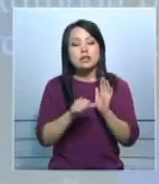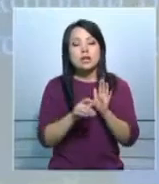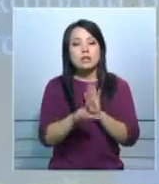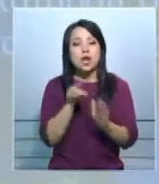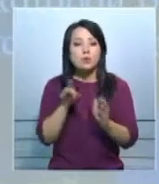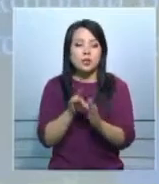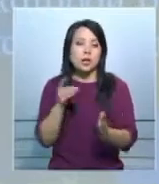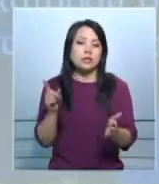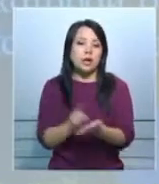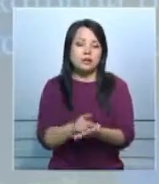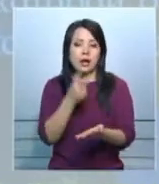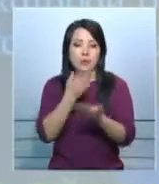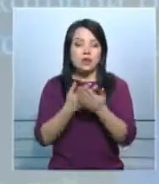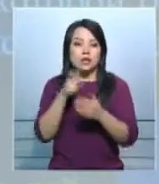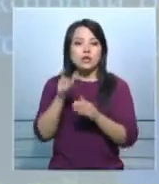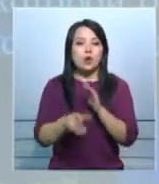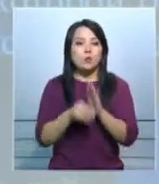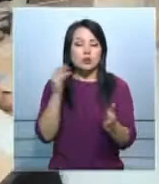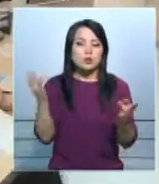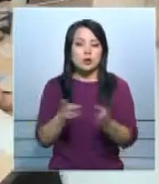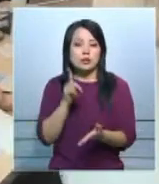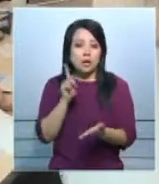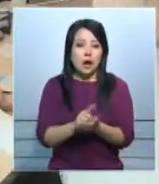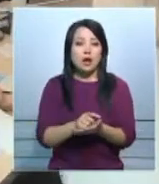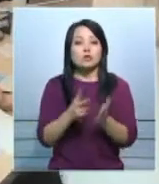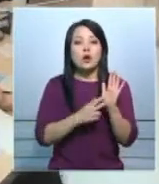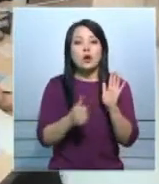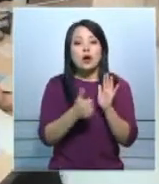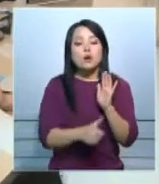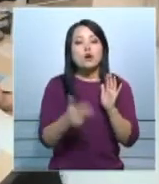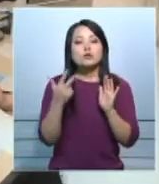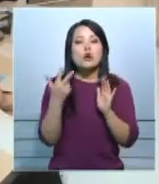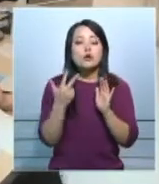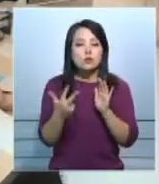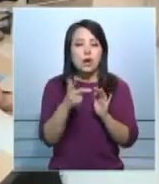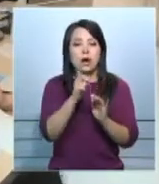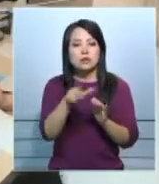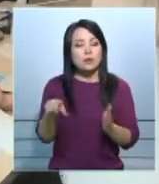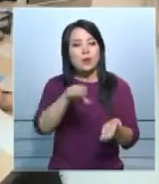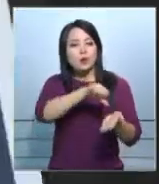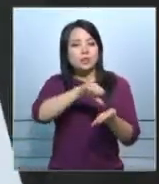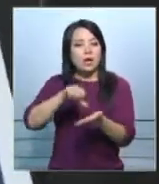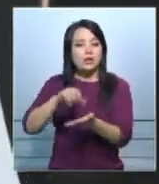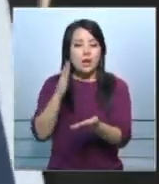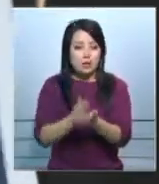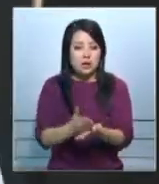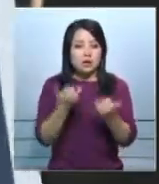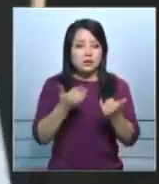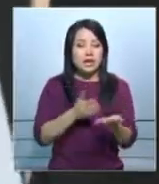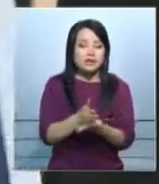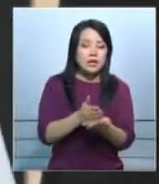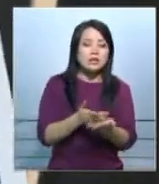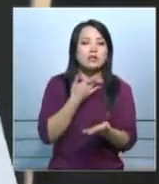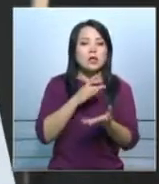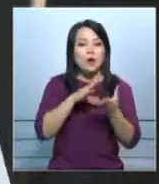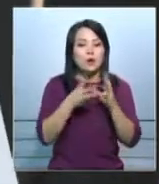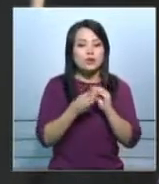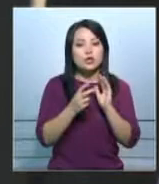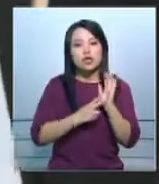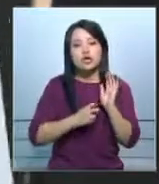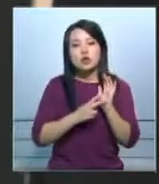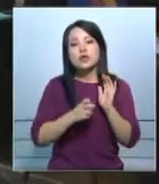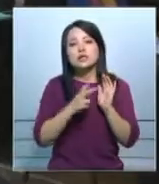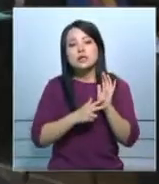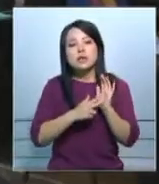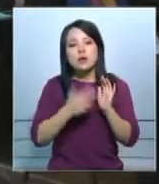депутатты таңдауы тиіс. Ал бұл орындарға қазір 863 адам үміткер. Саяси науқан кезінде аймақта